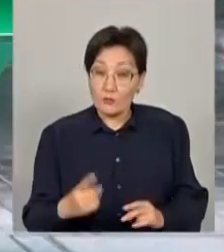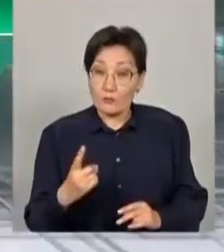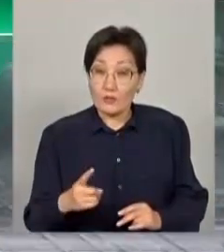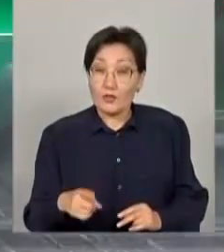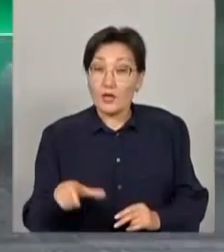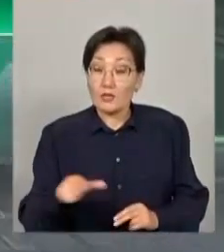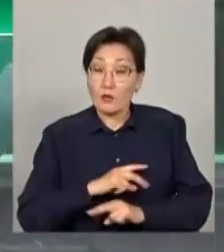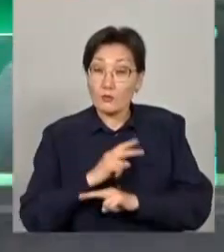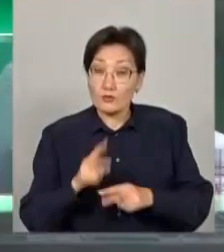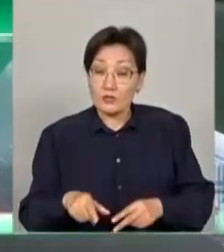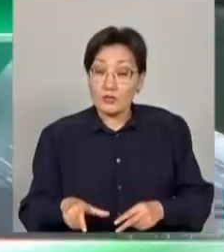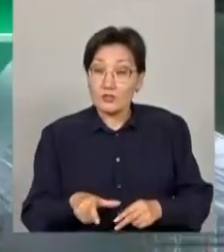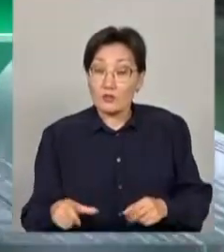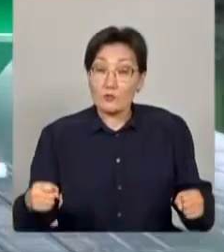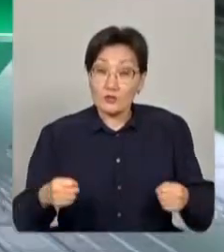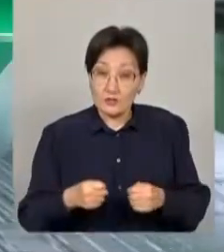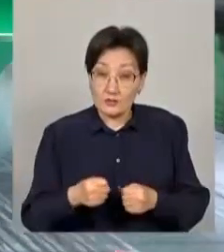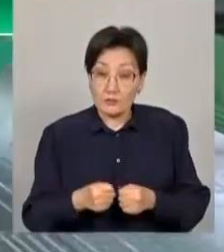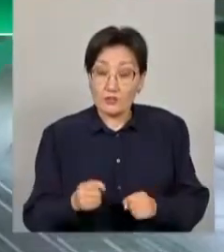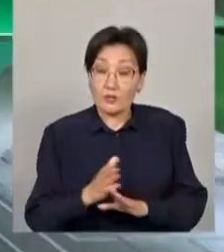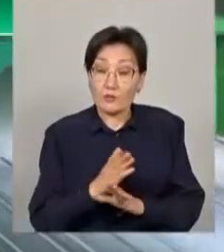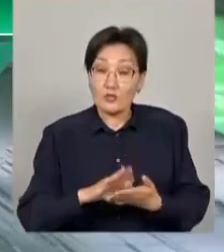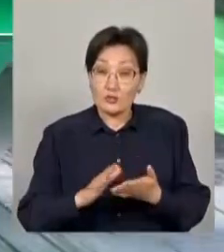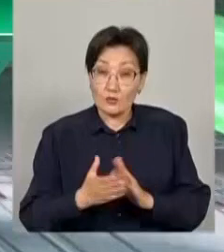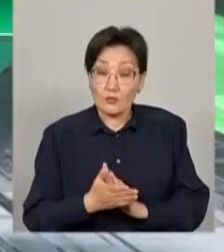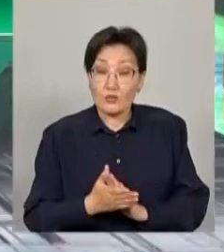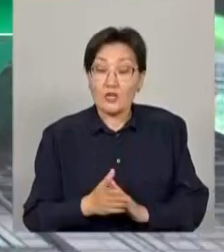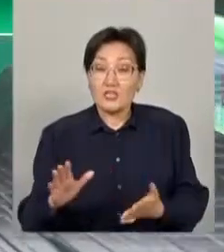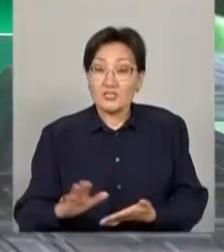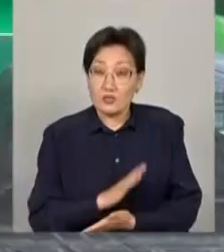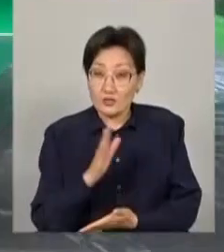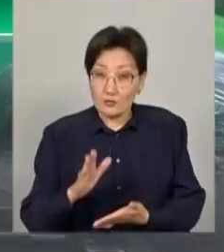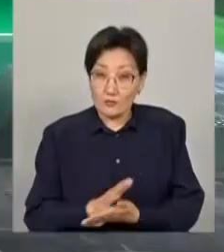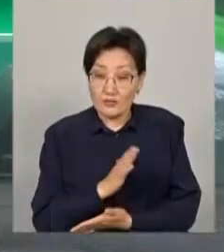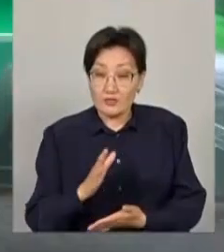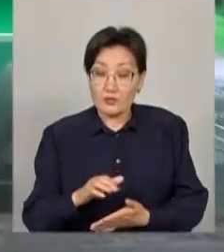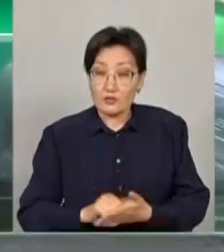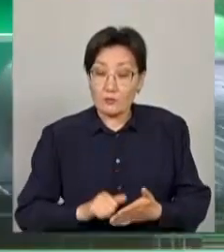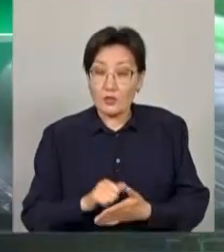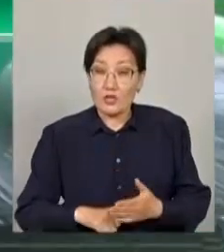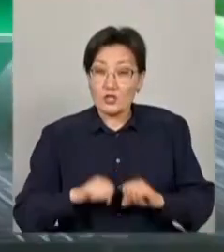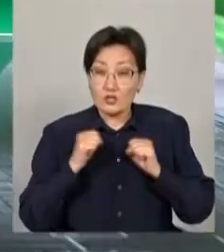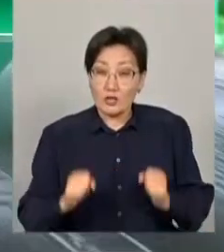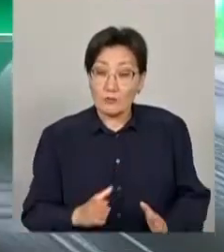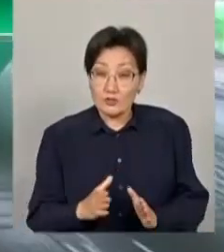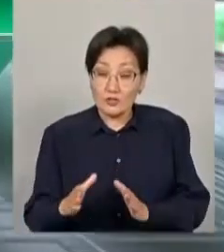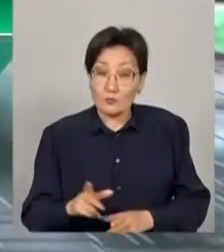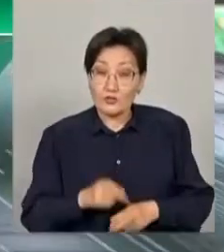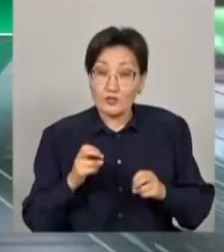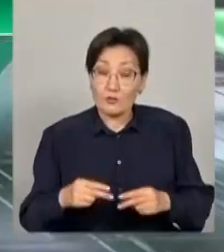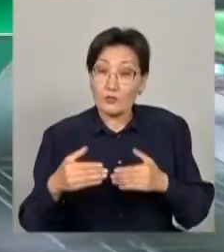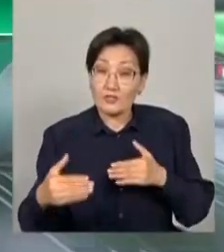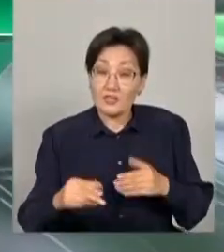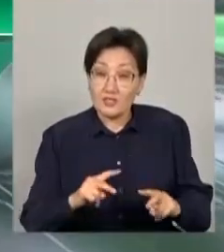қаза тапты. Жол көлік оқиғасы ауа райы жағдайлары мен көктайғақты ескермей, жылдамдық режимін және қауіпсіз